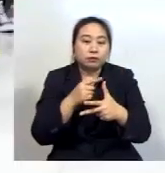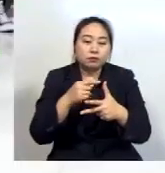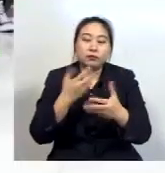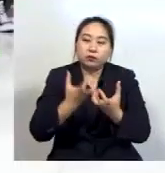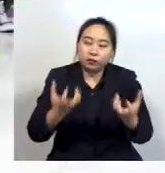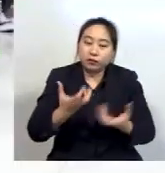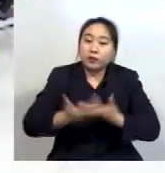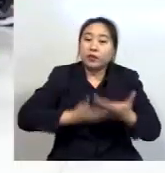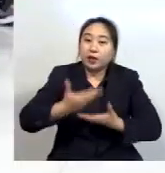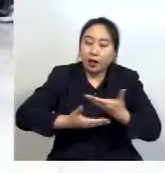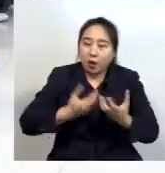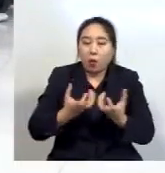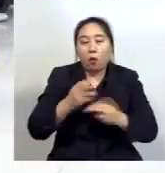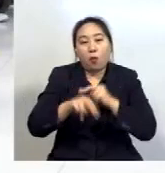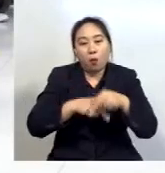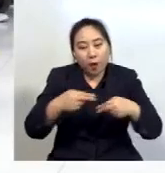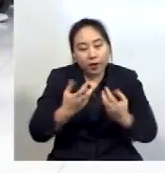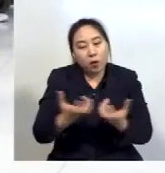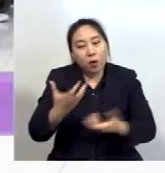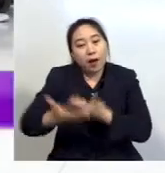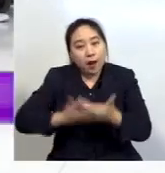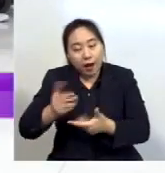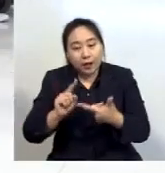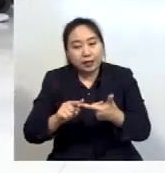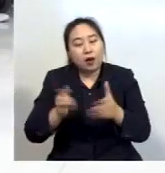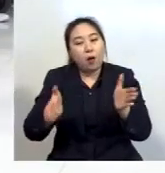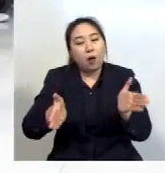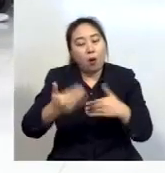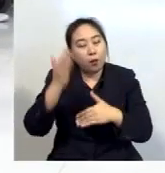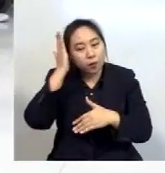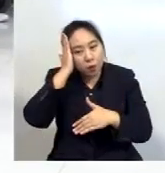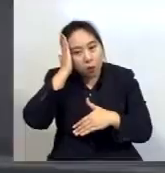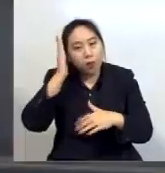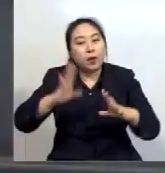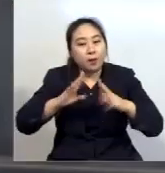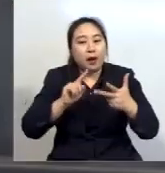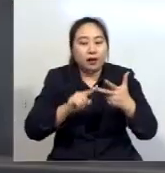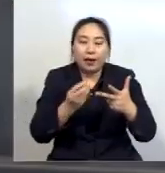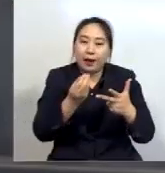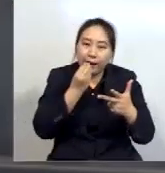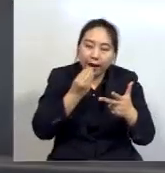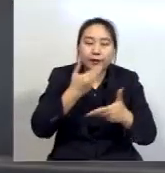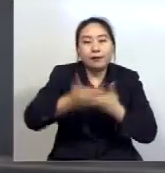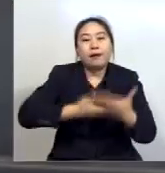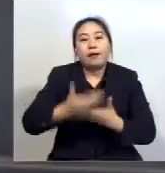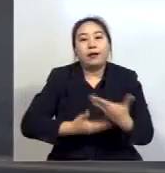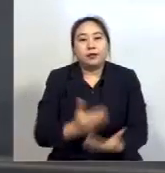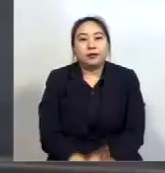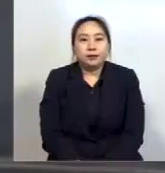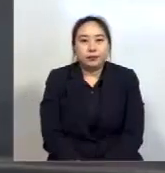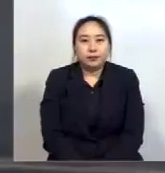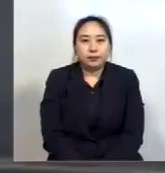ายสินค้าของที่ระลึกสถานที่พักแรมรวมถึงเรื่องของธุรกิจการจำหน่ายอาหารและเครื่องดื่มด้วยค่ะ